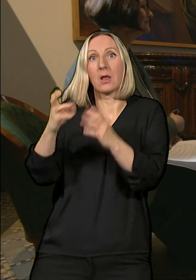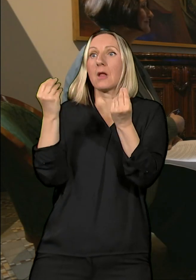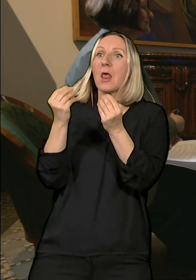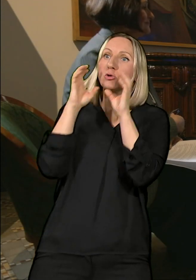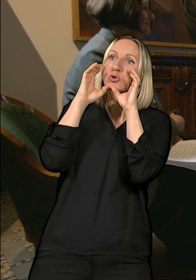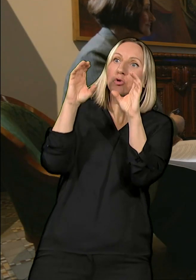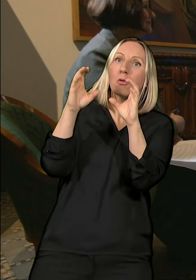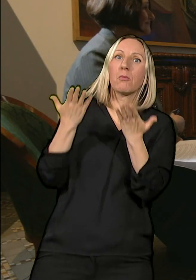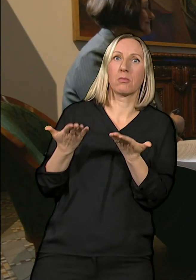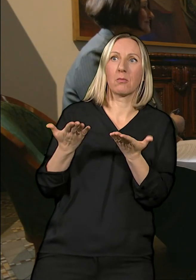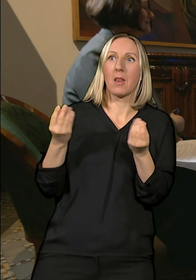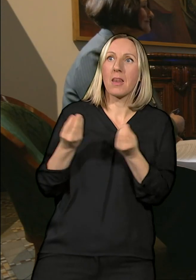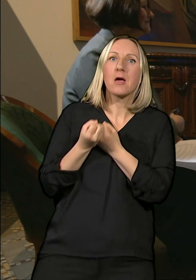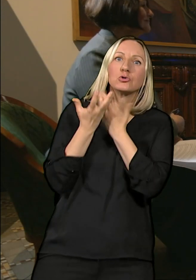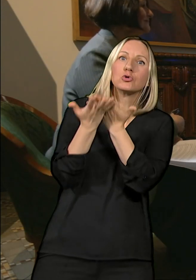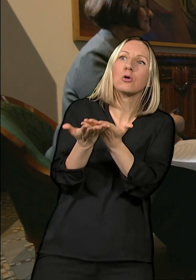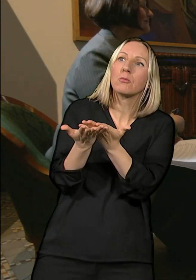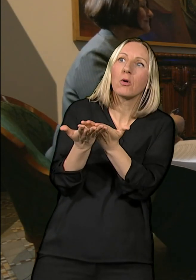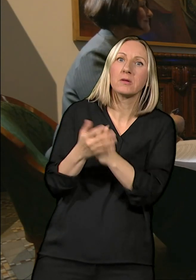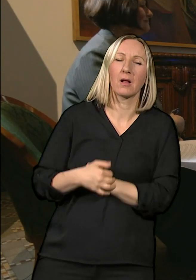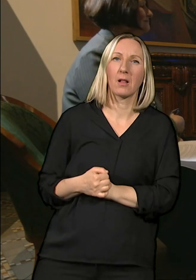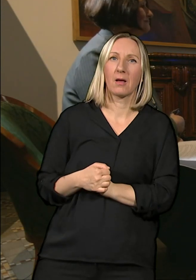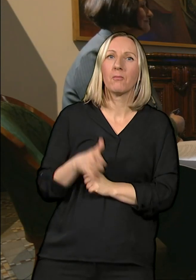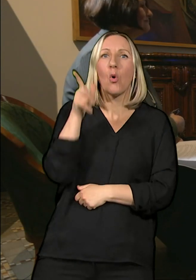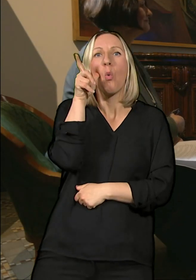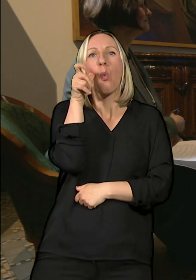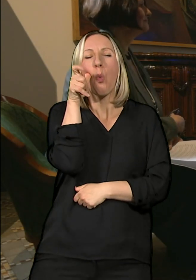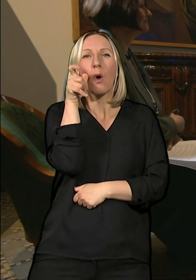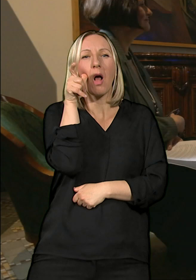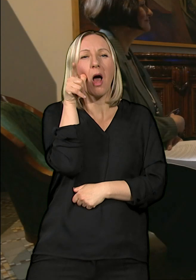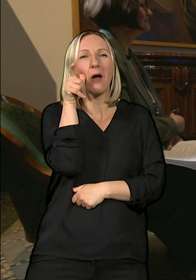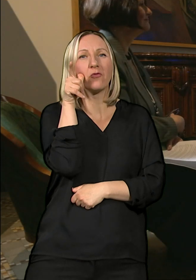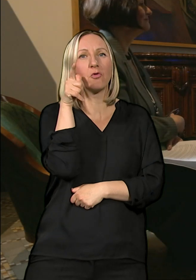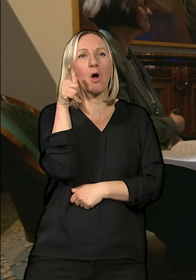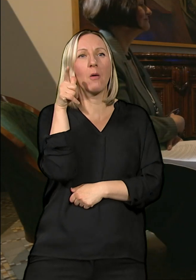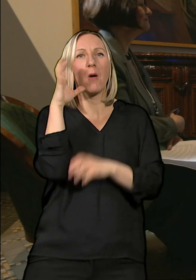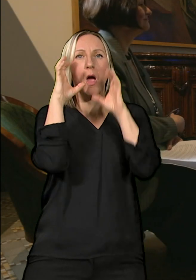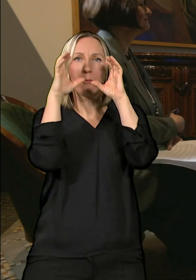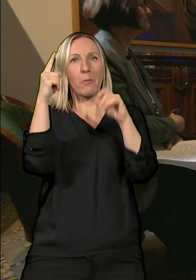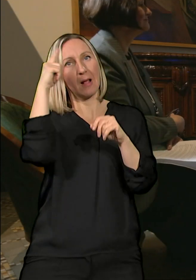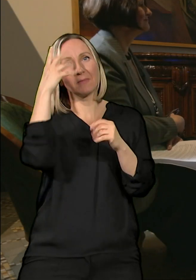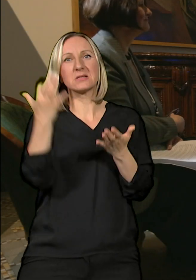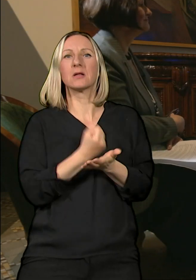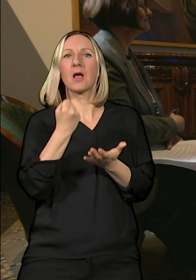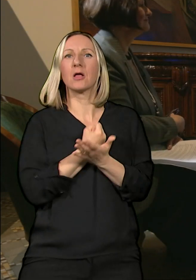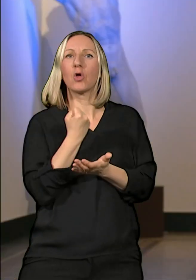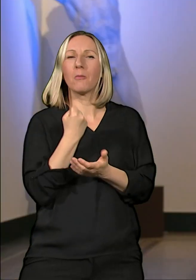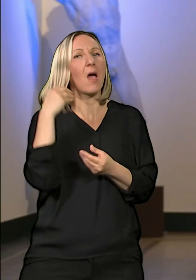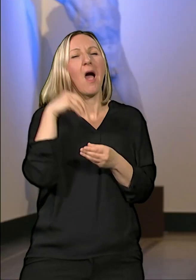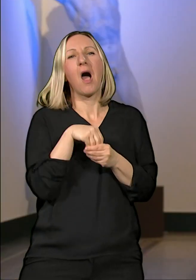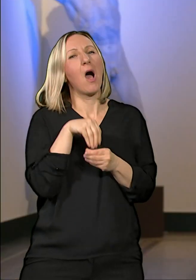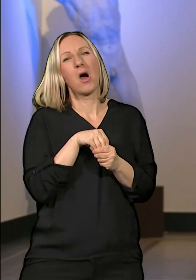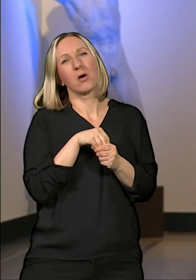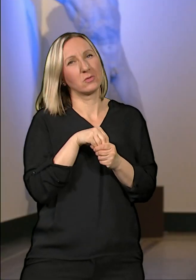nešto podele. Uglavnom, publika misli da prima, ali ta reakcija